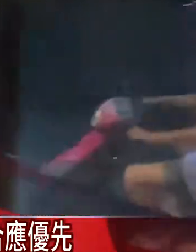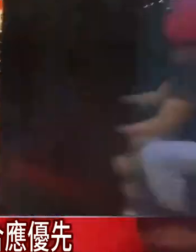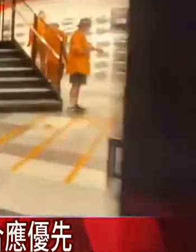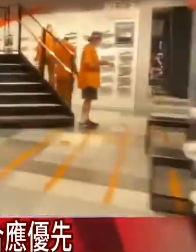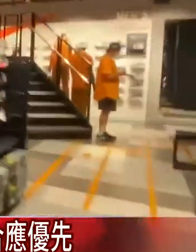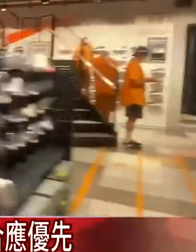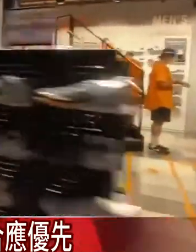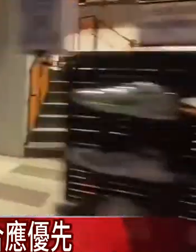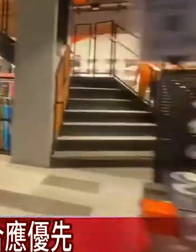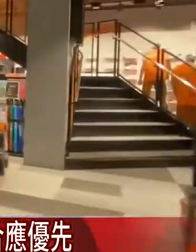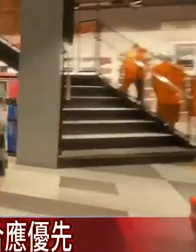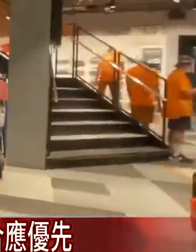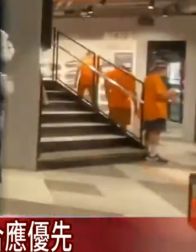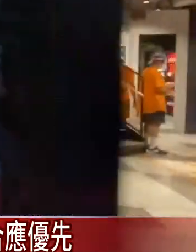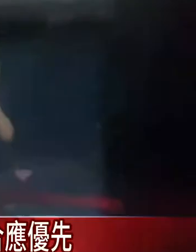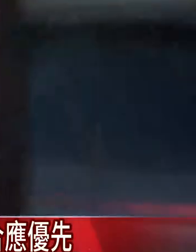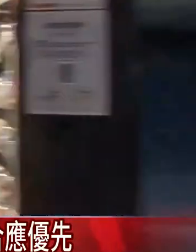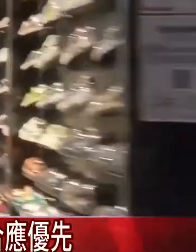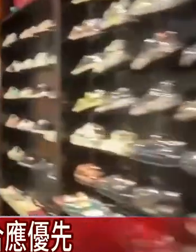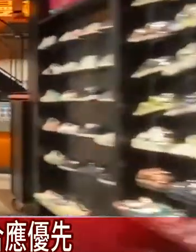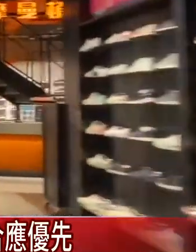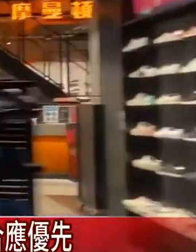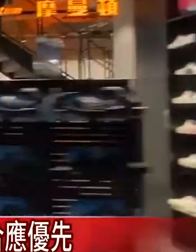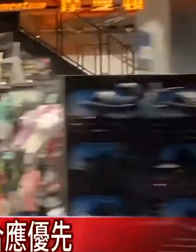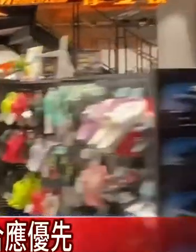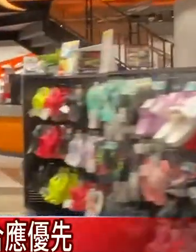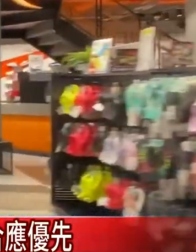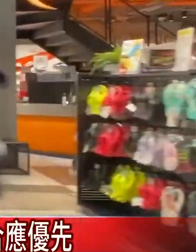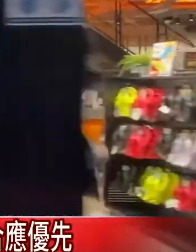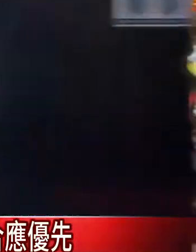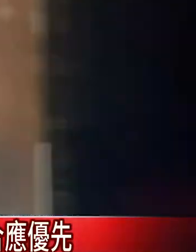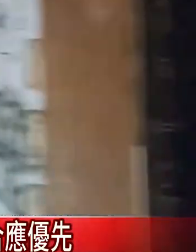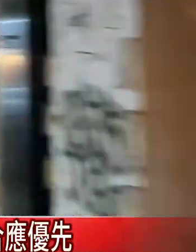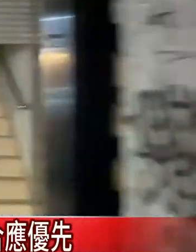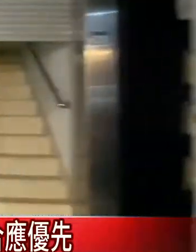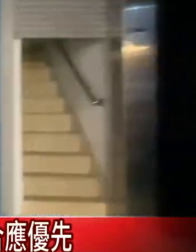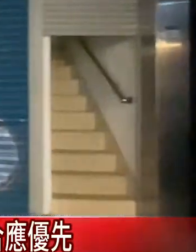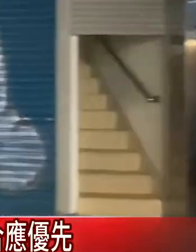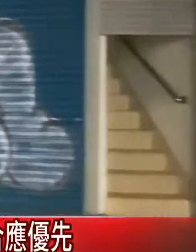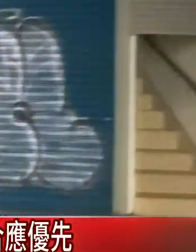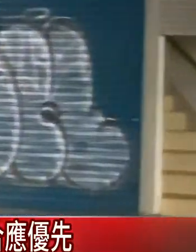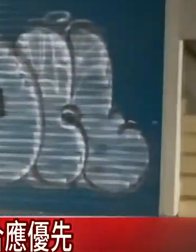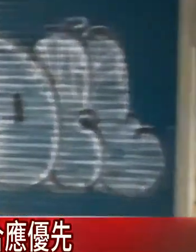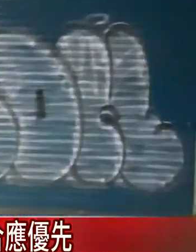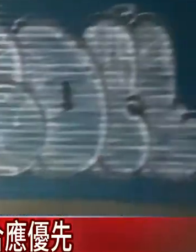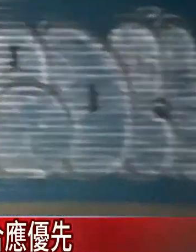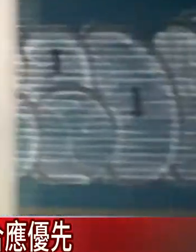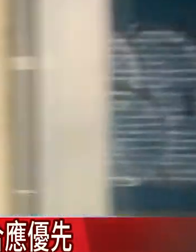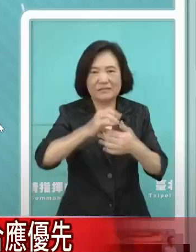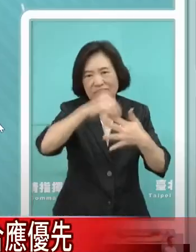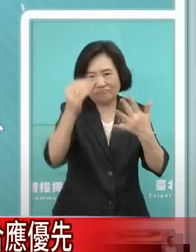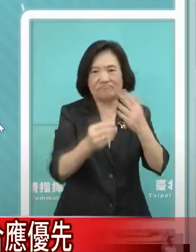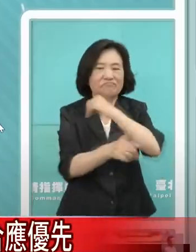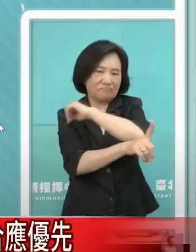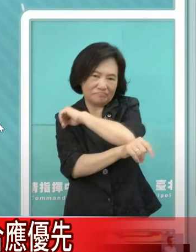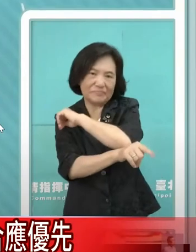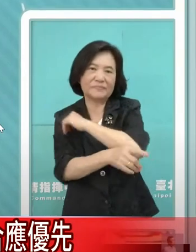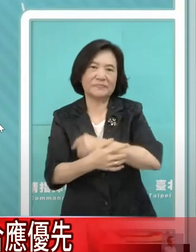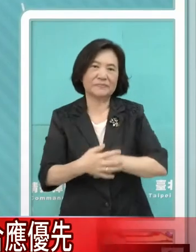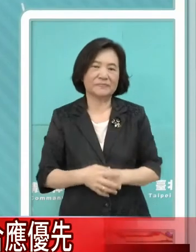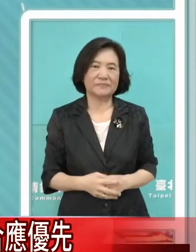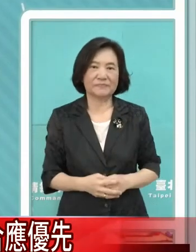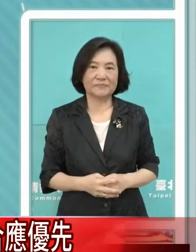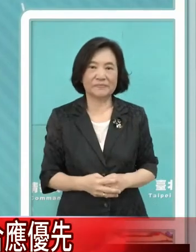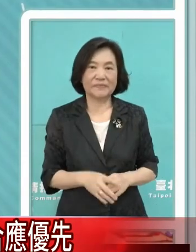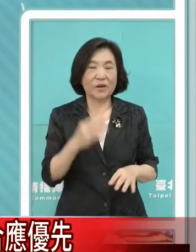说，那个群聚吃饭还是最危险的。所以说，有涉及群聚吃饭的，应该是最后。那